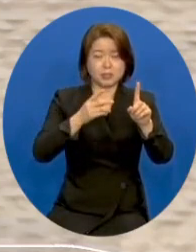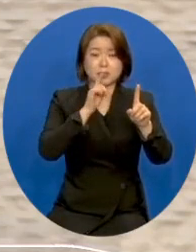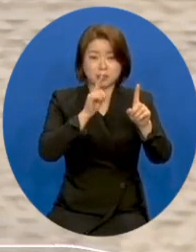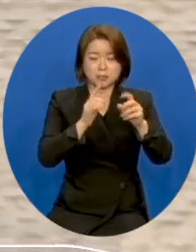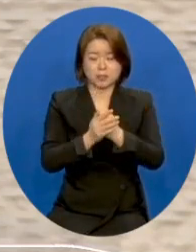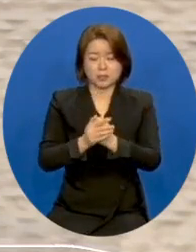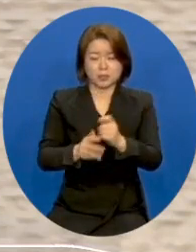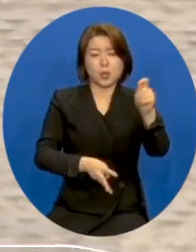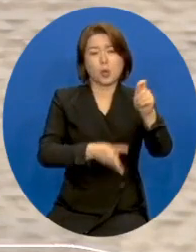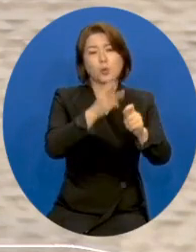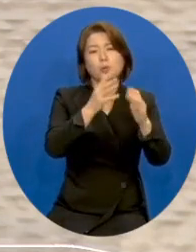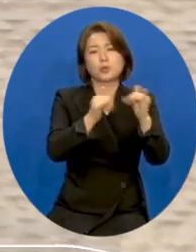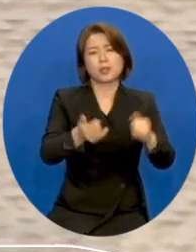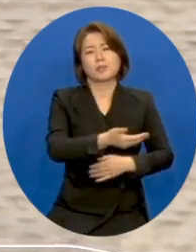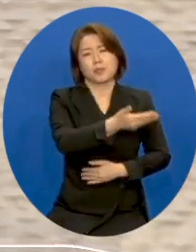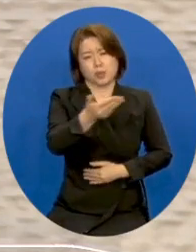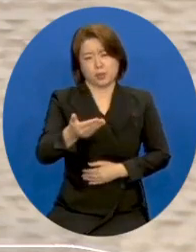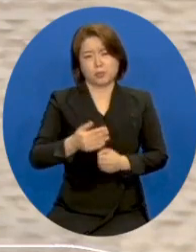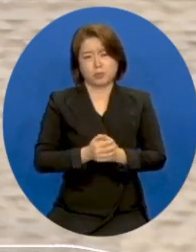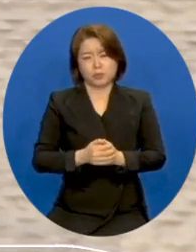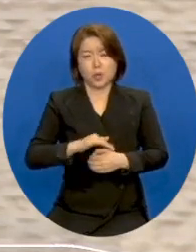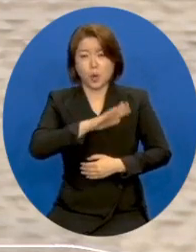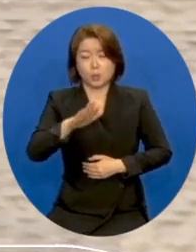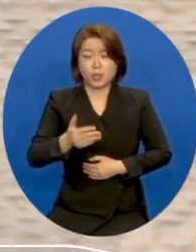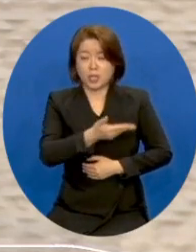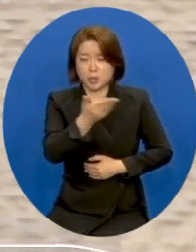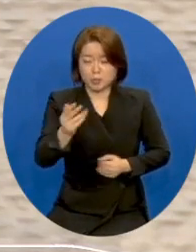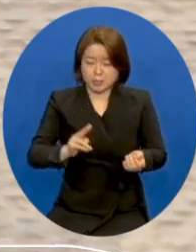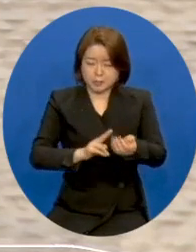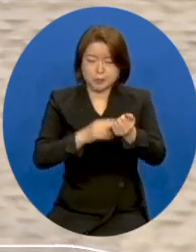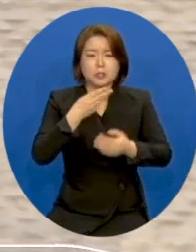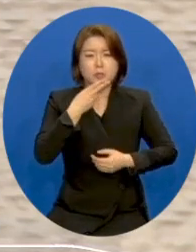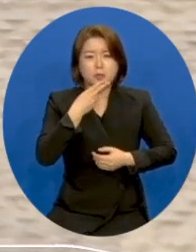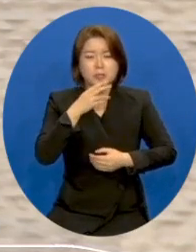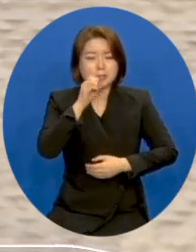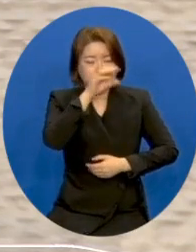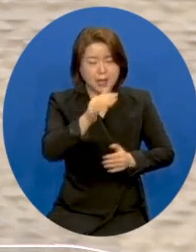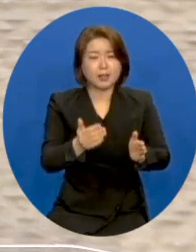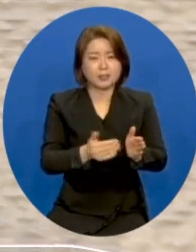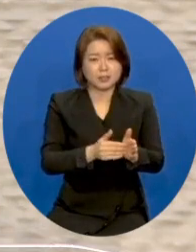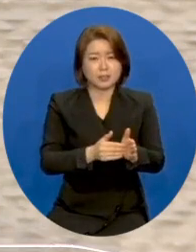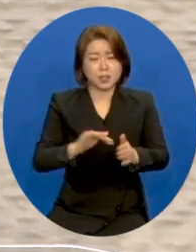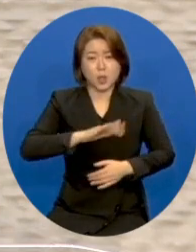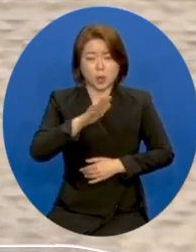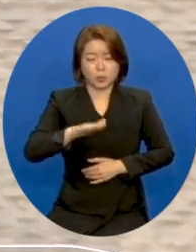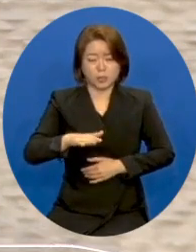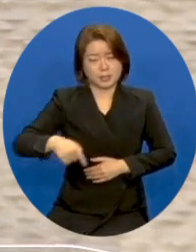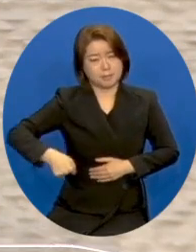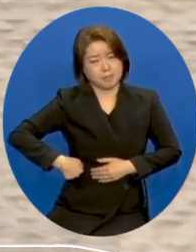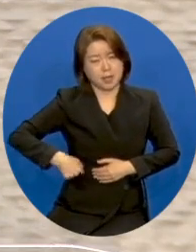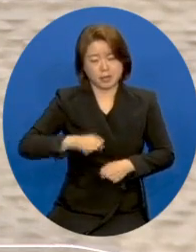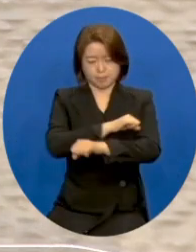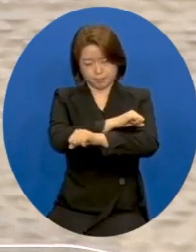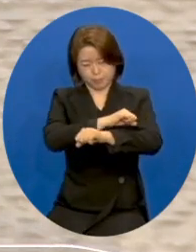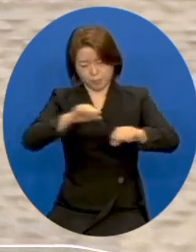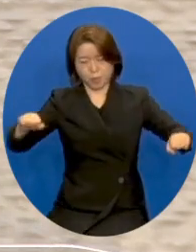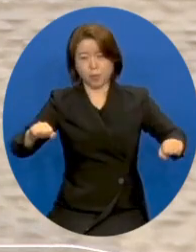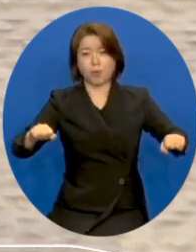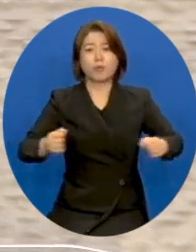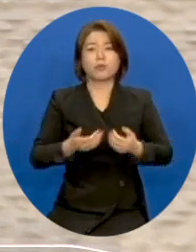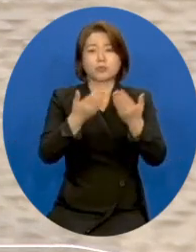사람 여러분, 우리는 여러분에게 숨김없이 말하였습니다. 우리는 마음을